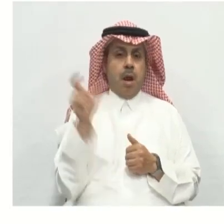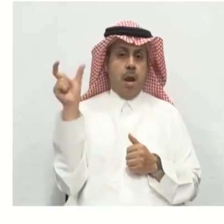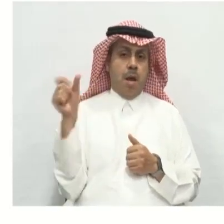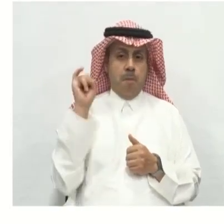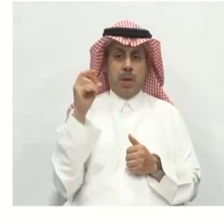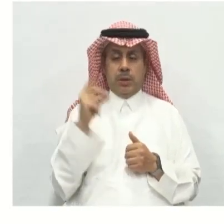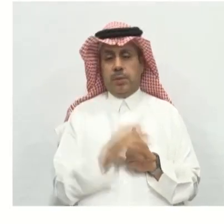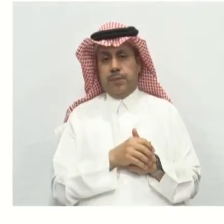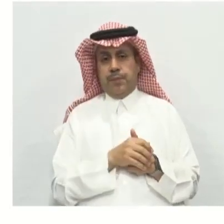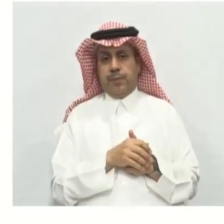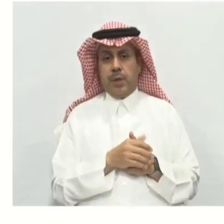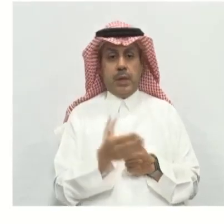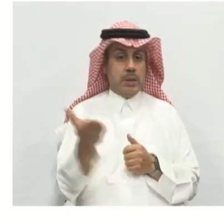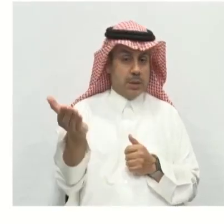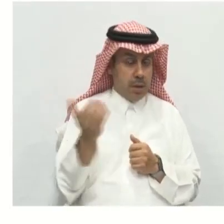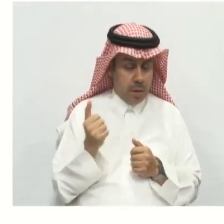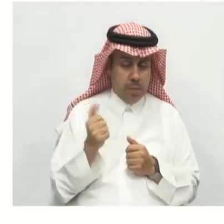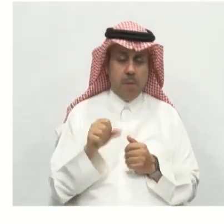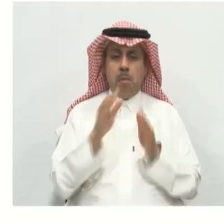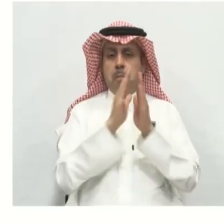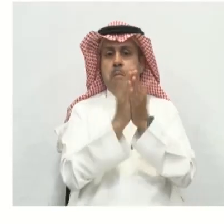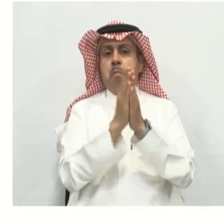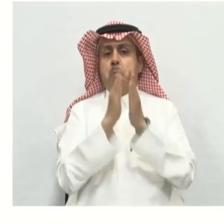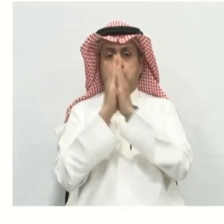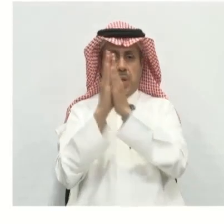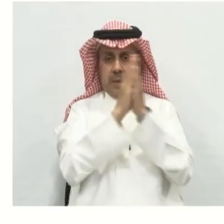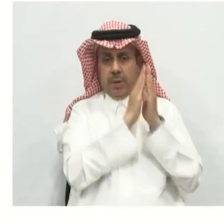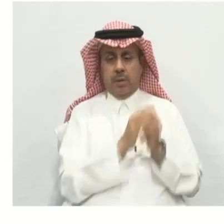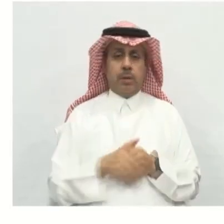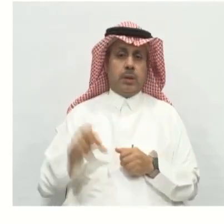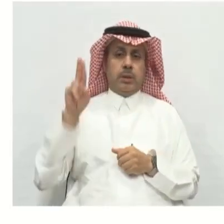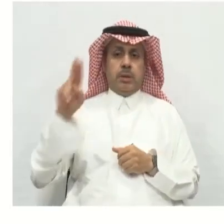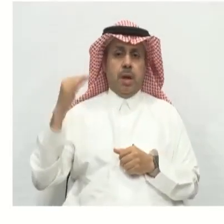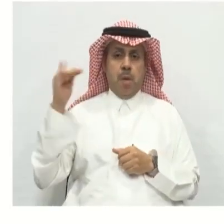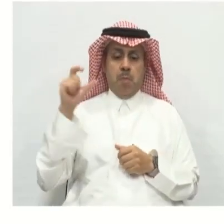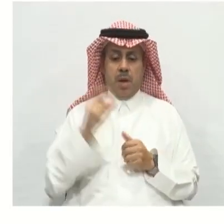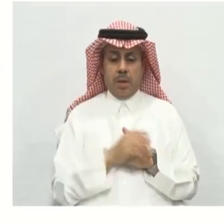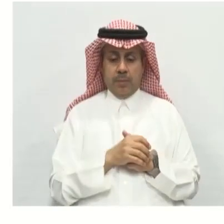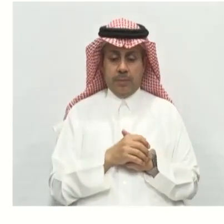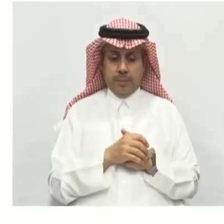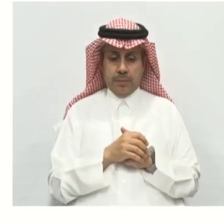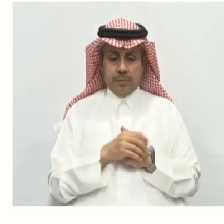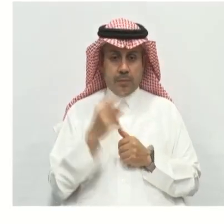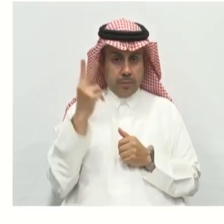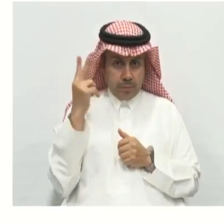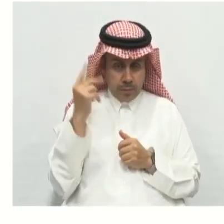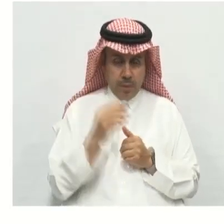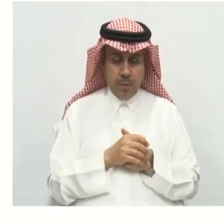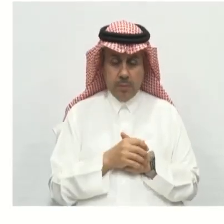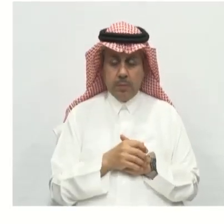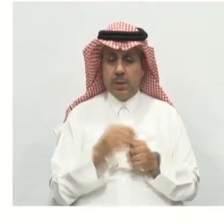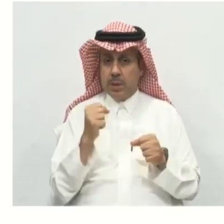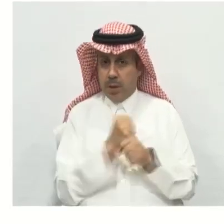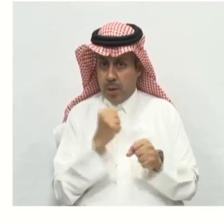بعمليه استدعاء لل المكتبتين او تحميل لهذه المكتبتين لدينا يمكن